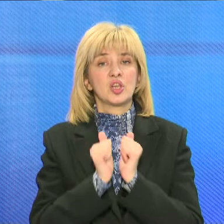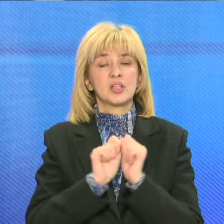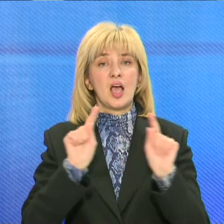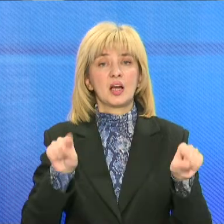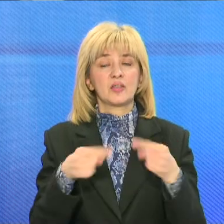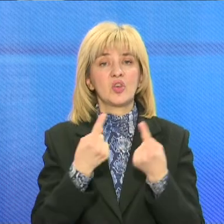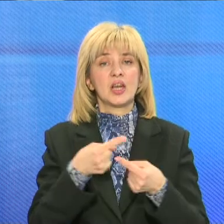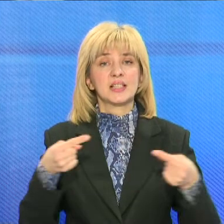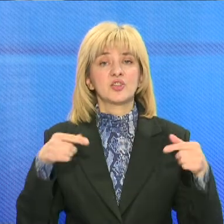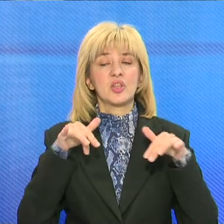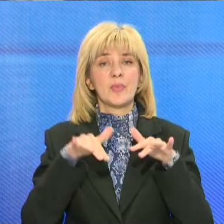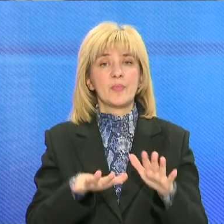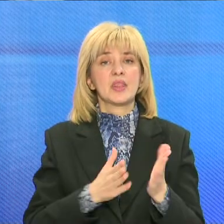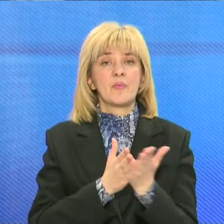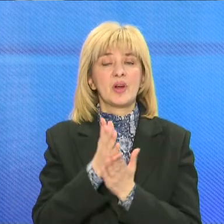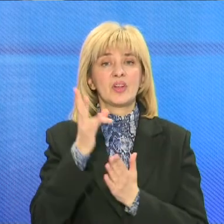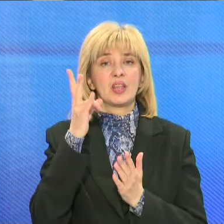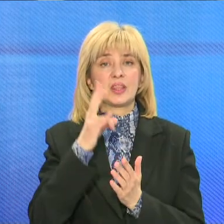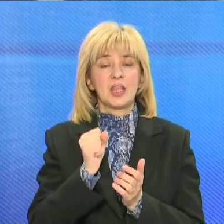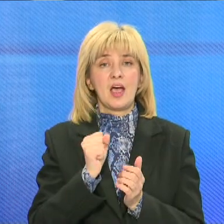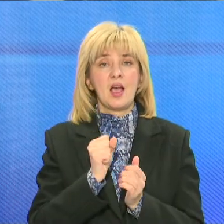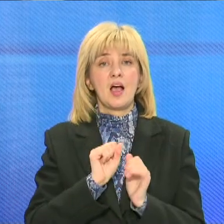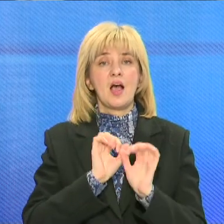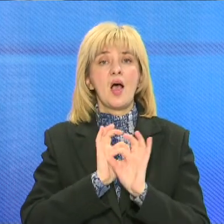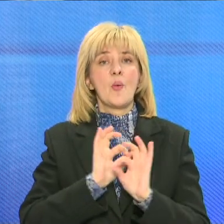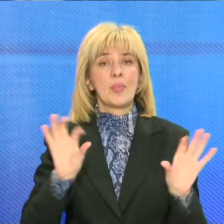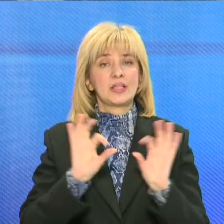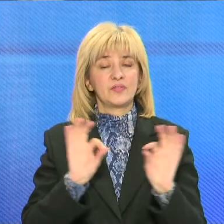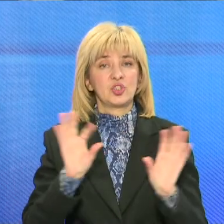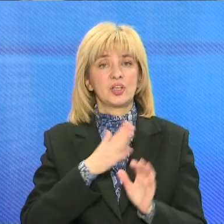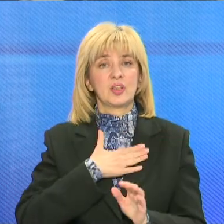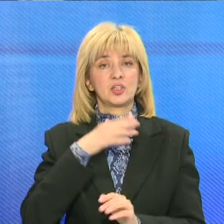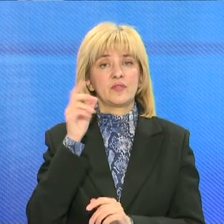часто организовывают различные мероприятия, направленные на правовое просвещение нашего населения.